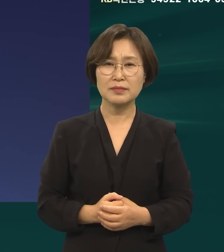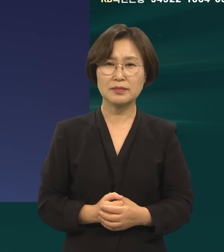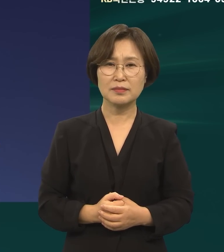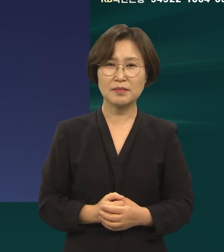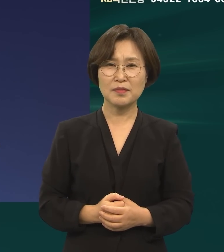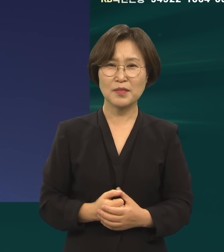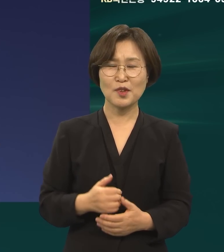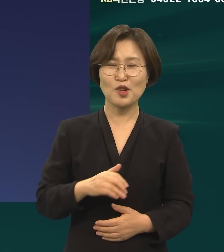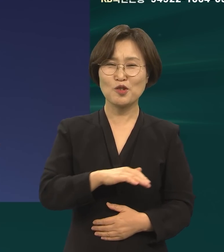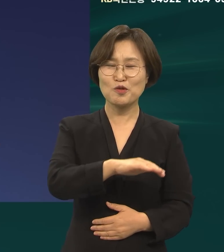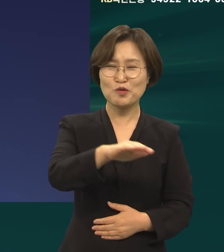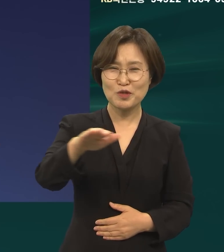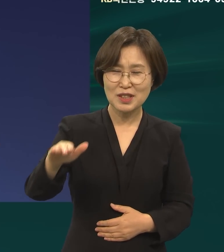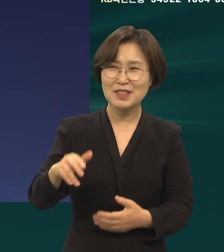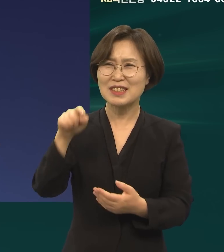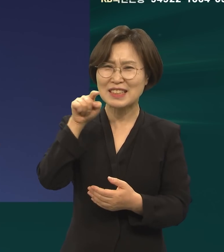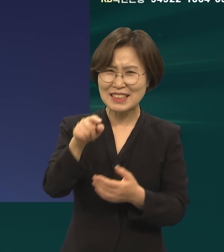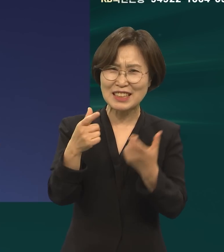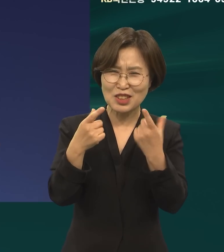우리는 이런 주님을 믿냐는 거예요.